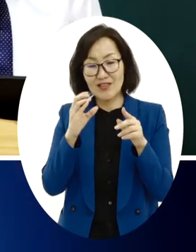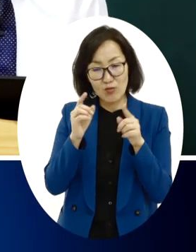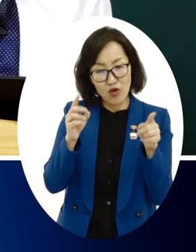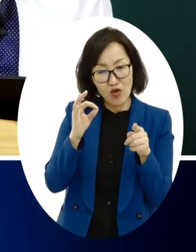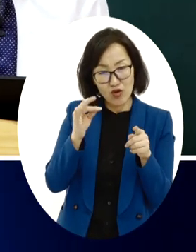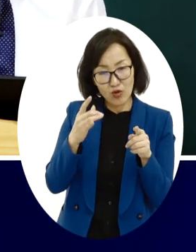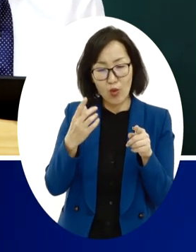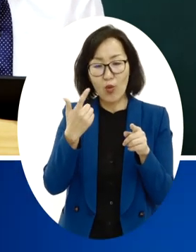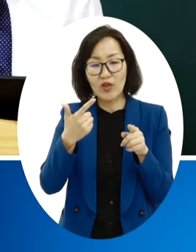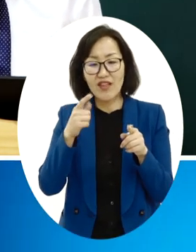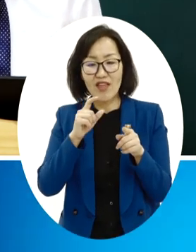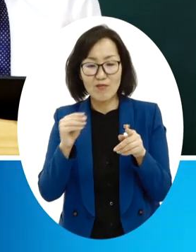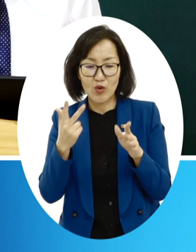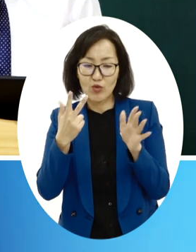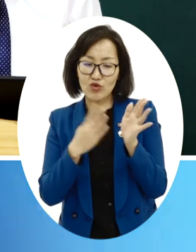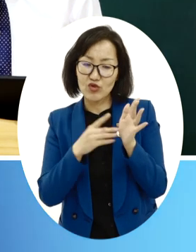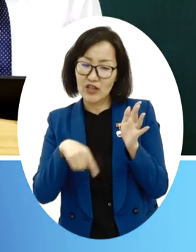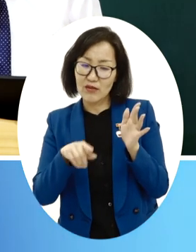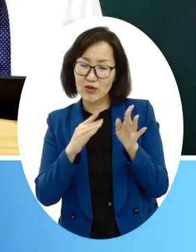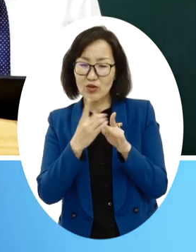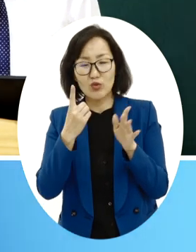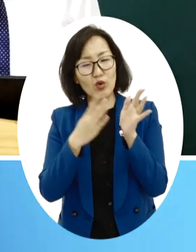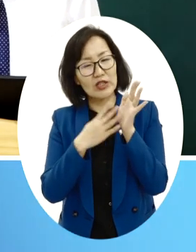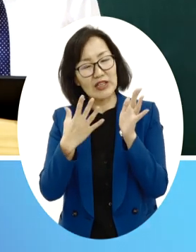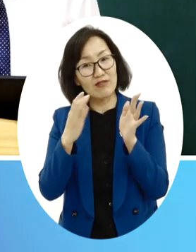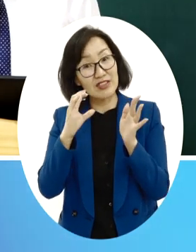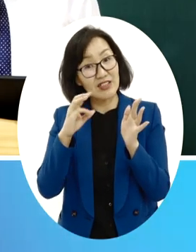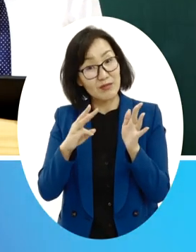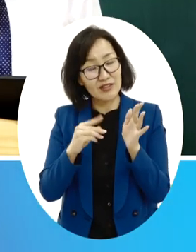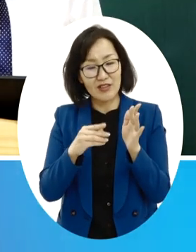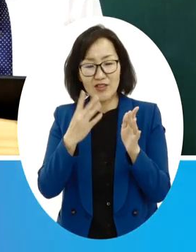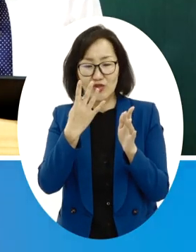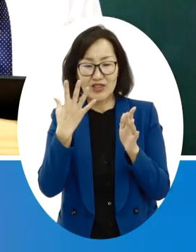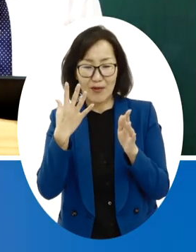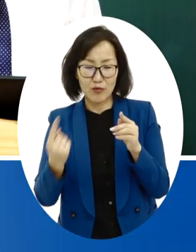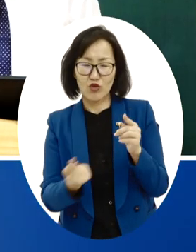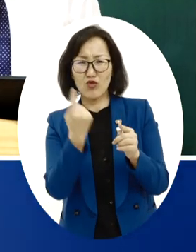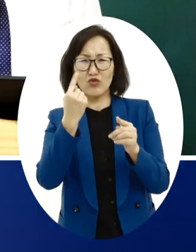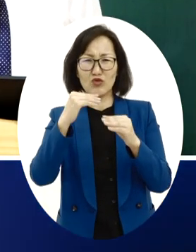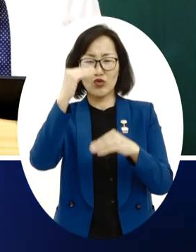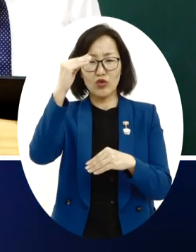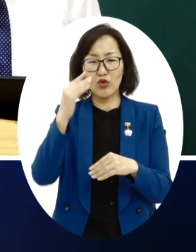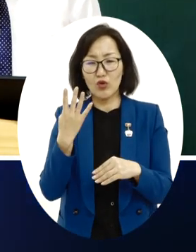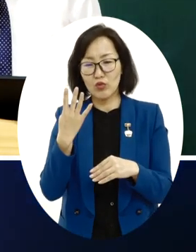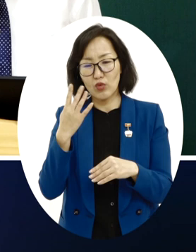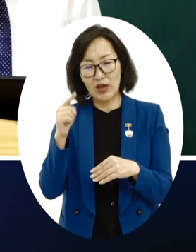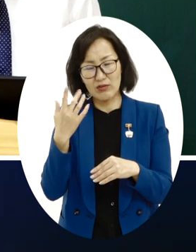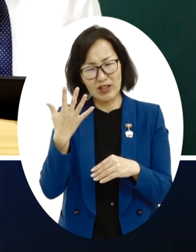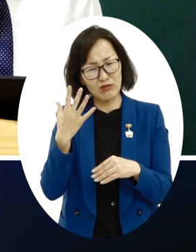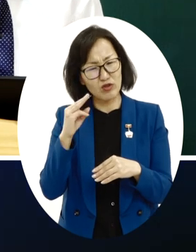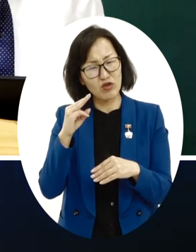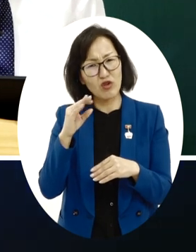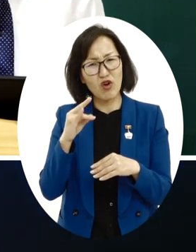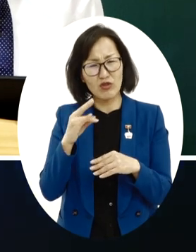байдаг. Харин хотлын хэмжээ нь 39-ийг харьцан 125 хэмжээтэй, 45 метр өндөртэй, 4.4